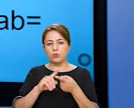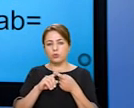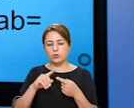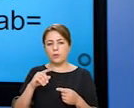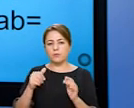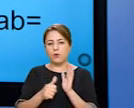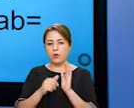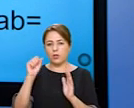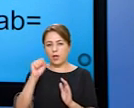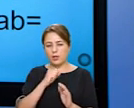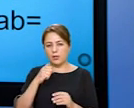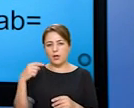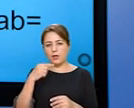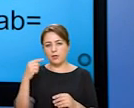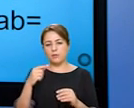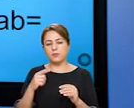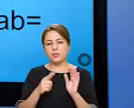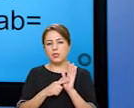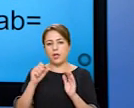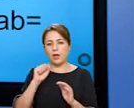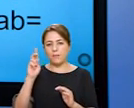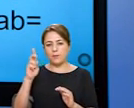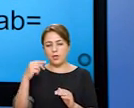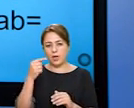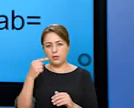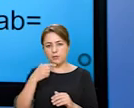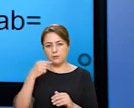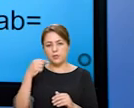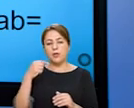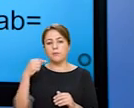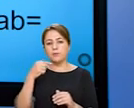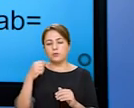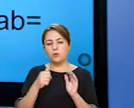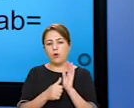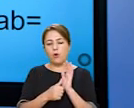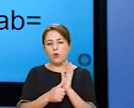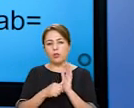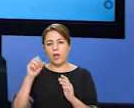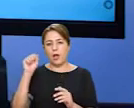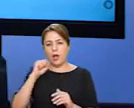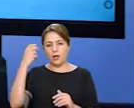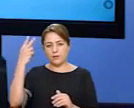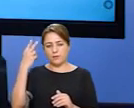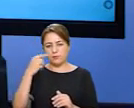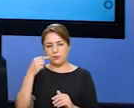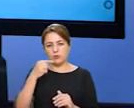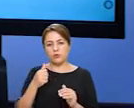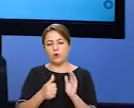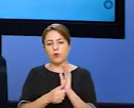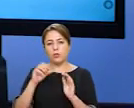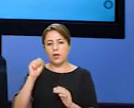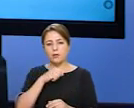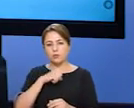ni, ayiramiz 7ab, ayiramiz minus 6a kvadrat va minus 6a ning